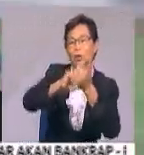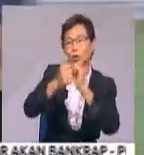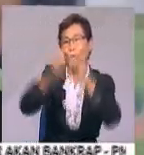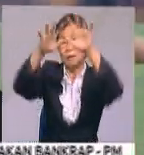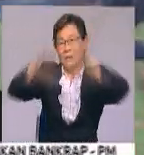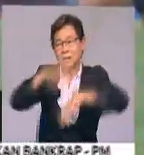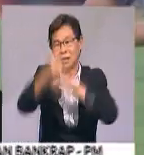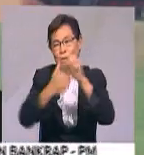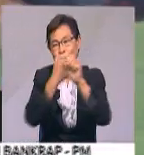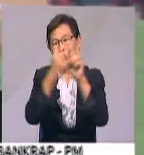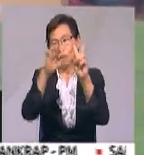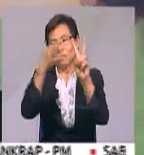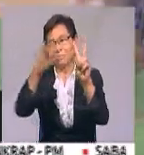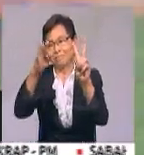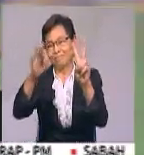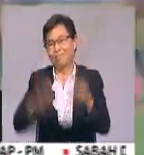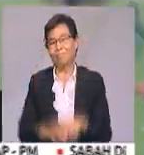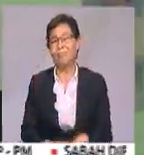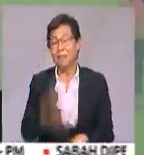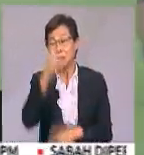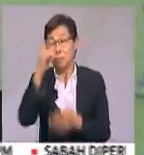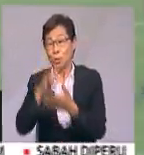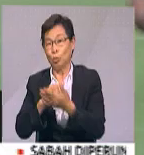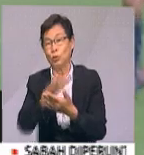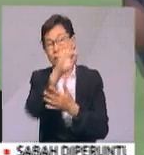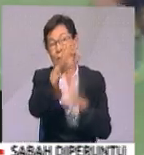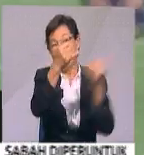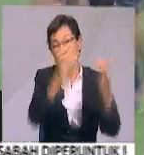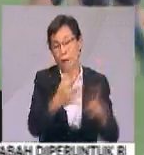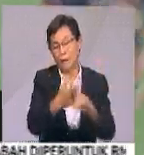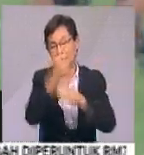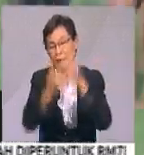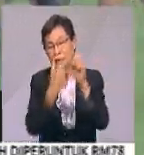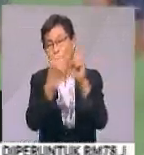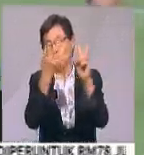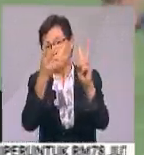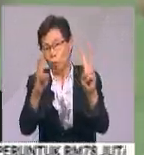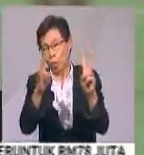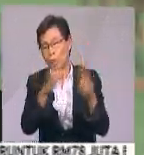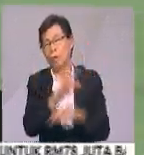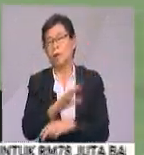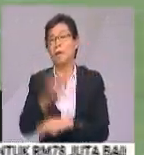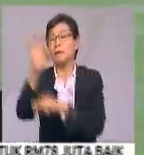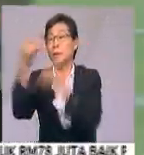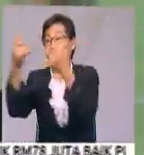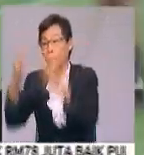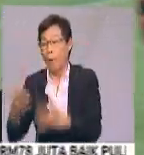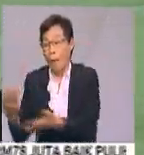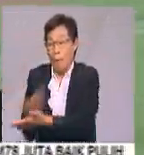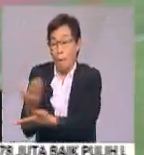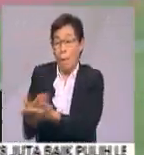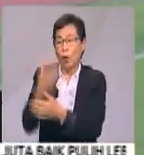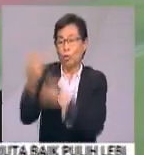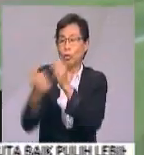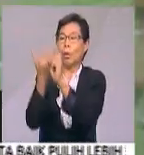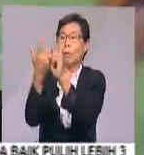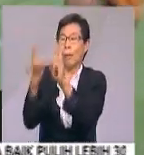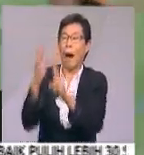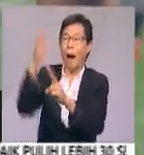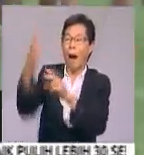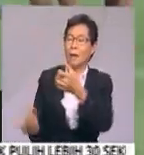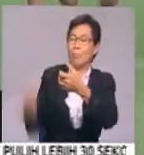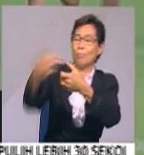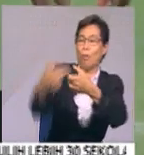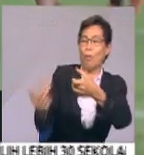SEA 2019. Sehubungan itu, 9 pemain dari tahun 2017 dan 9 pemain baharu 2018 akan